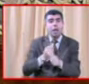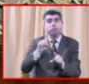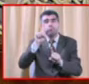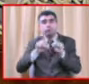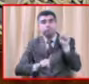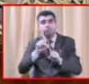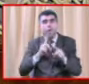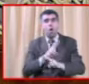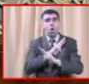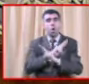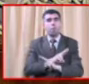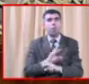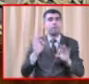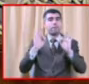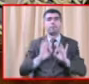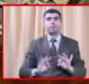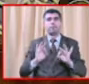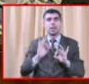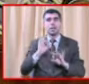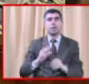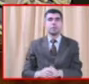المحترمين من فريق الأصالة والمعاصرة، تفضل سيدنا.